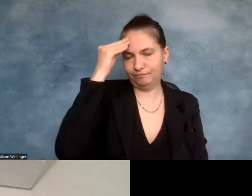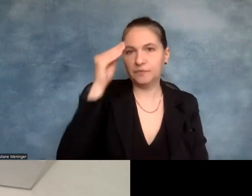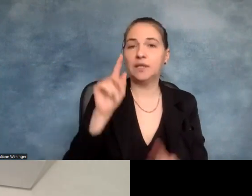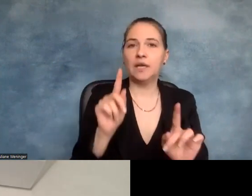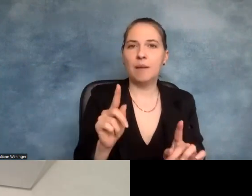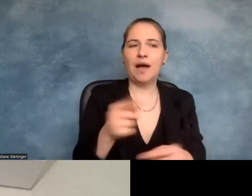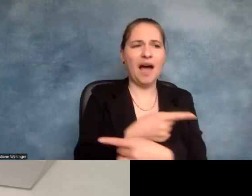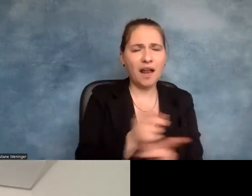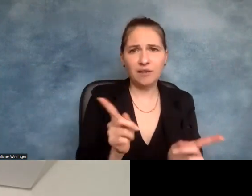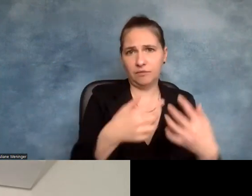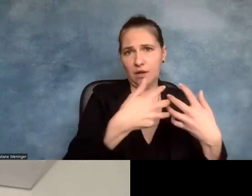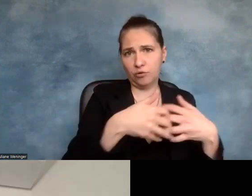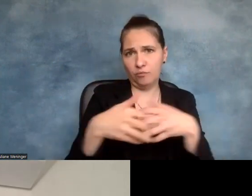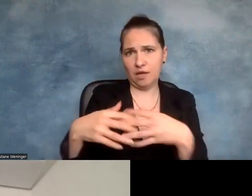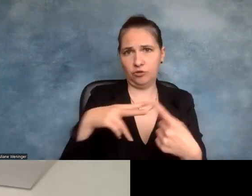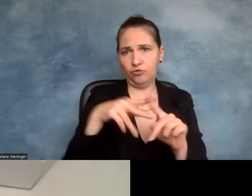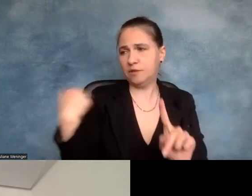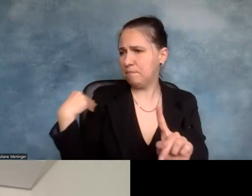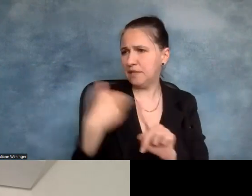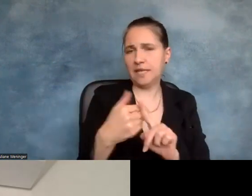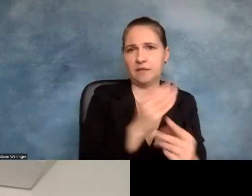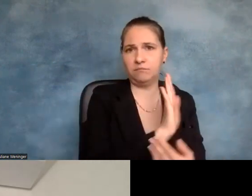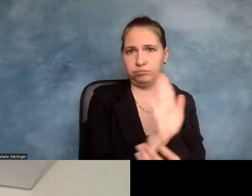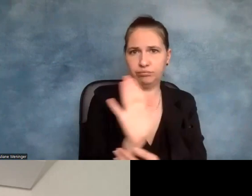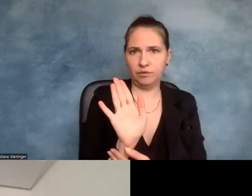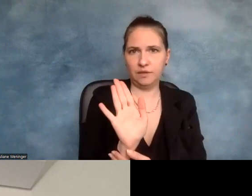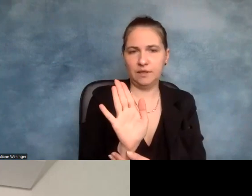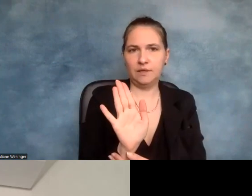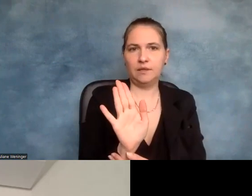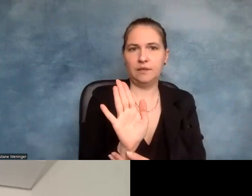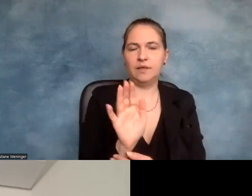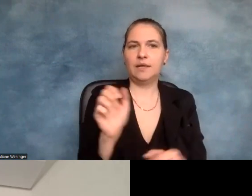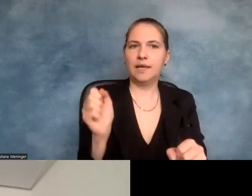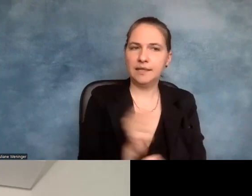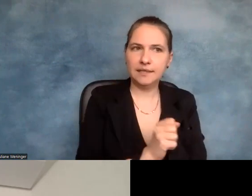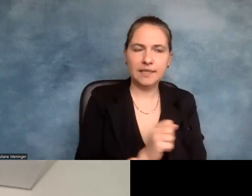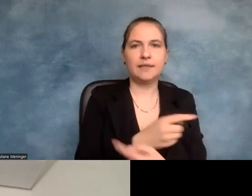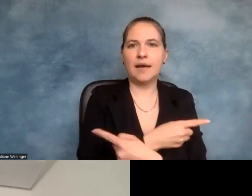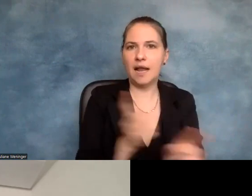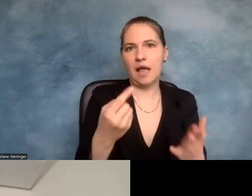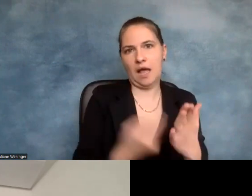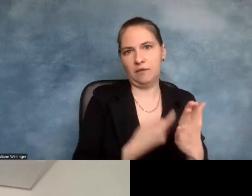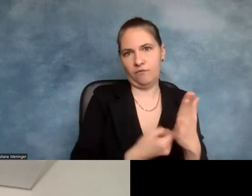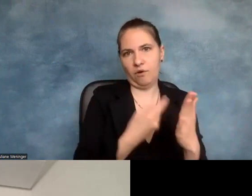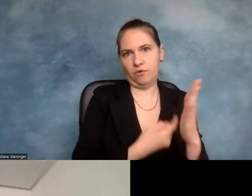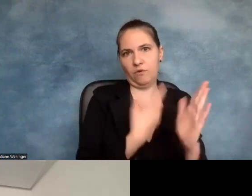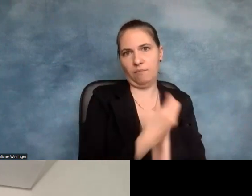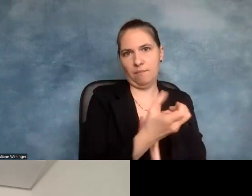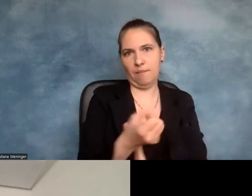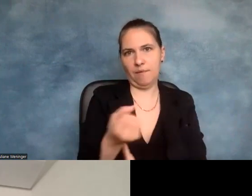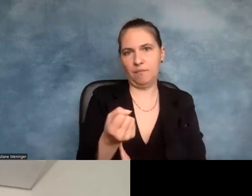diese automatischen Tools, von denen wir jetzt gesprochen haben, können nicht alle Anforderungen überprüfen, sondern immer nur das,